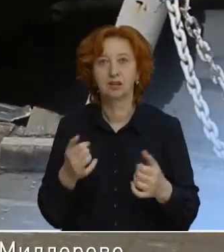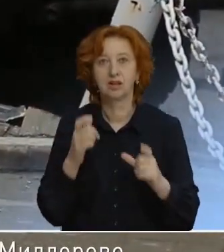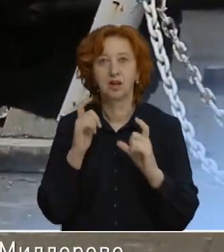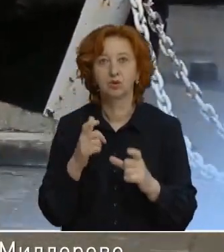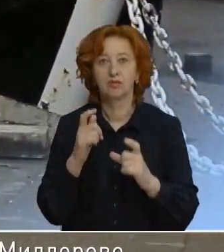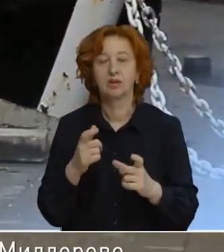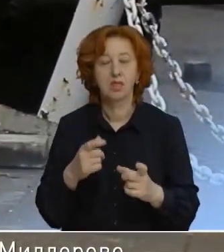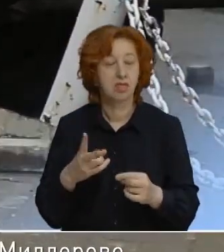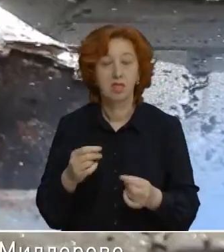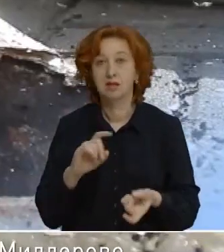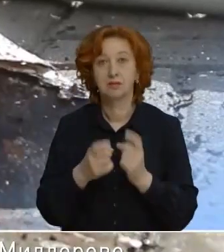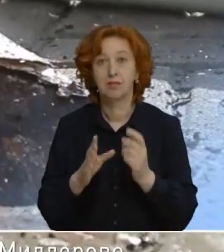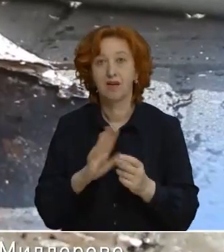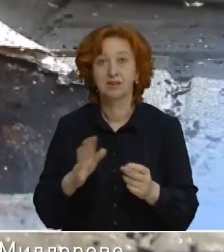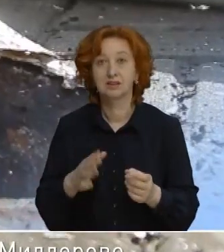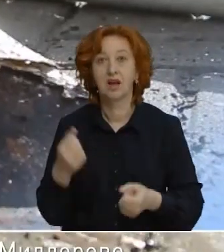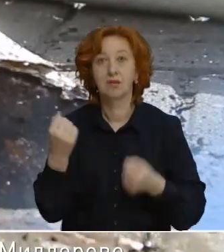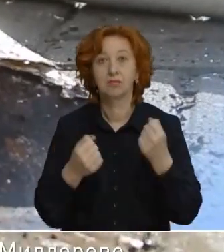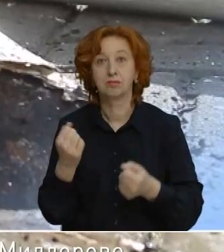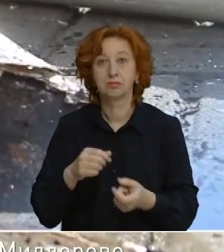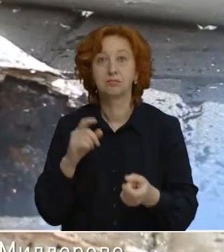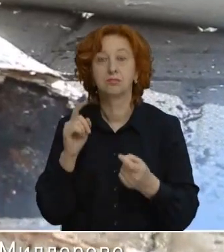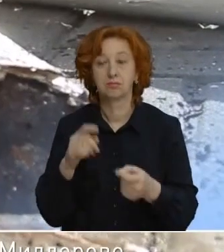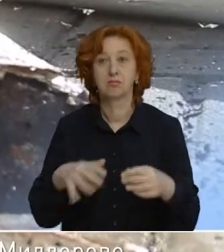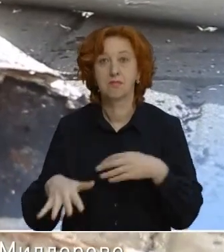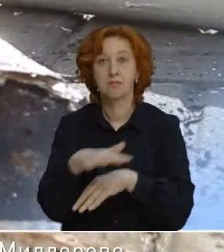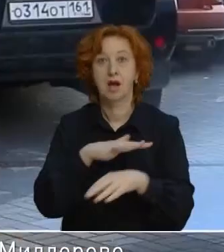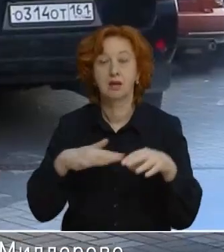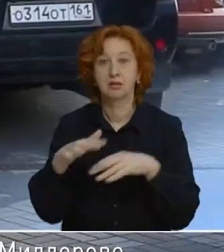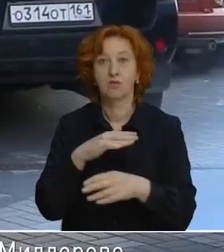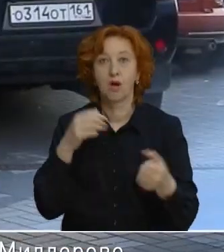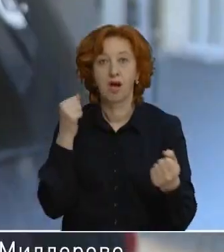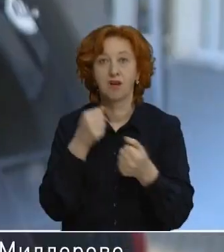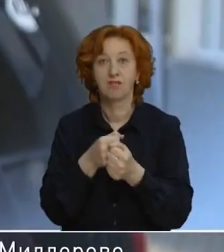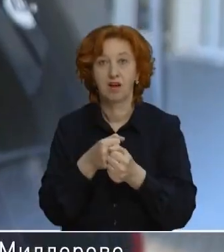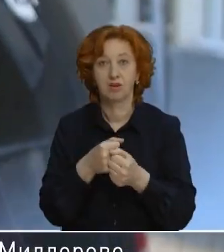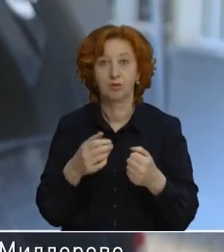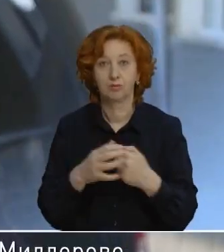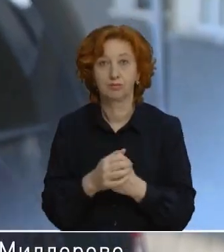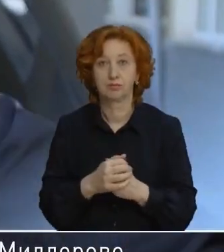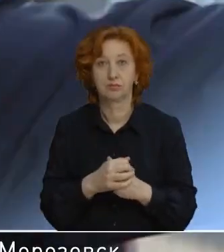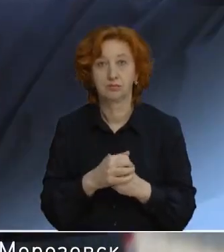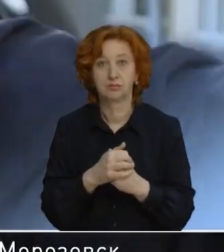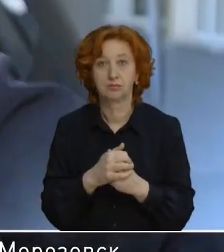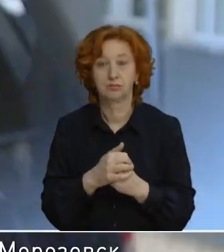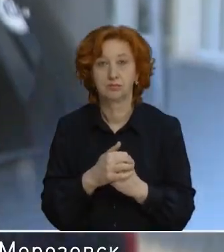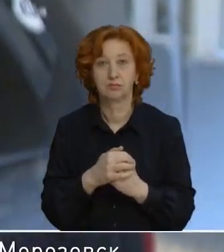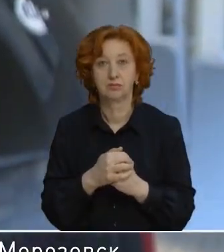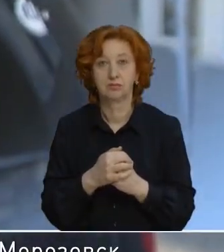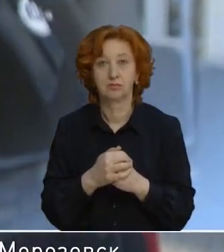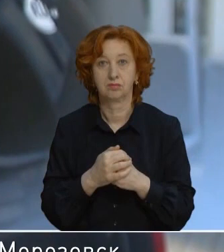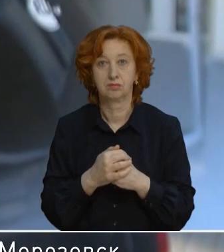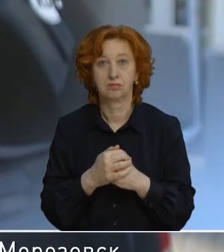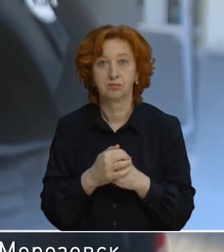не справился с управлением и спровоцировал массовую аварию. Отказали тормоза, он ехал сверху